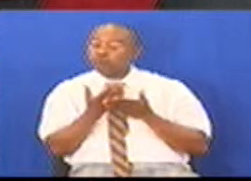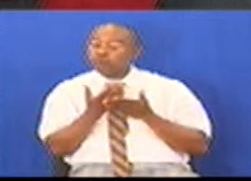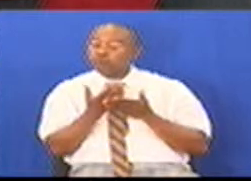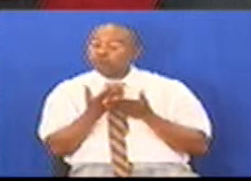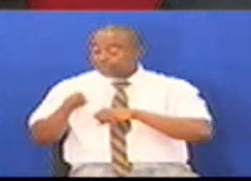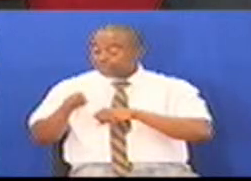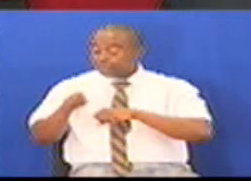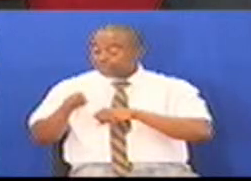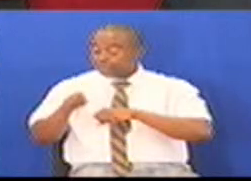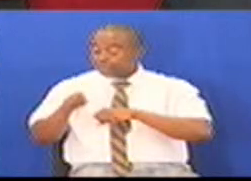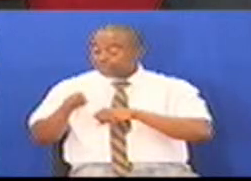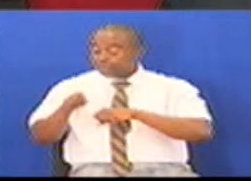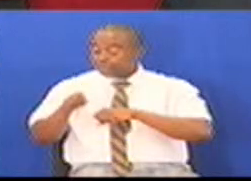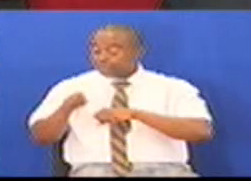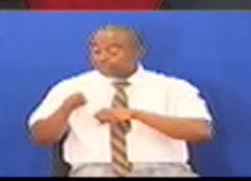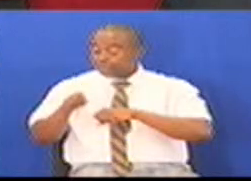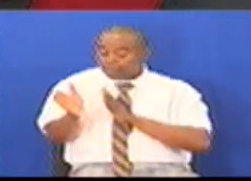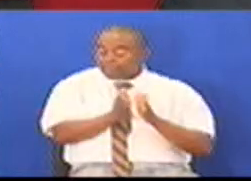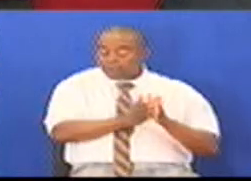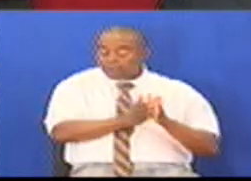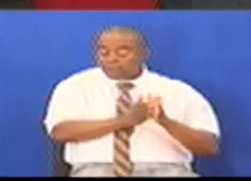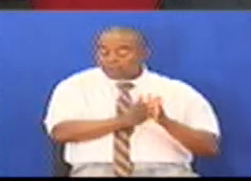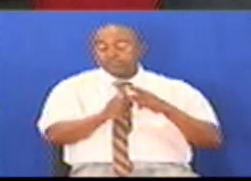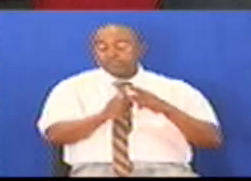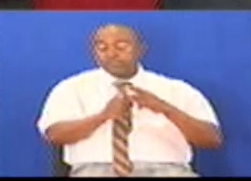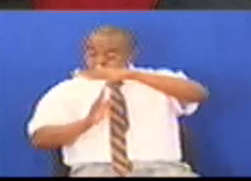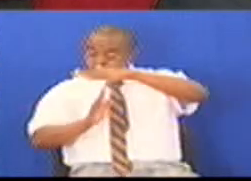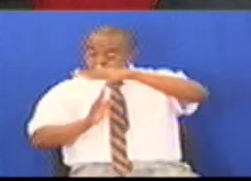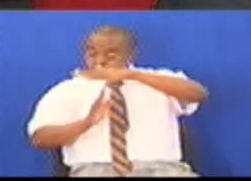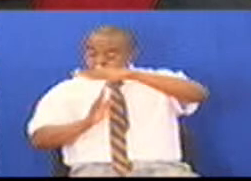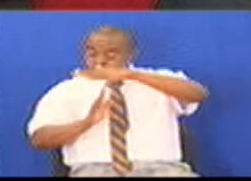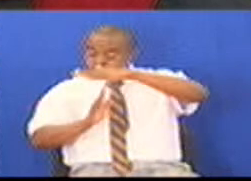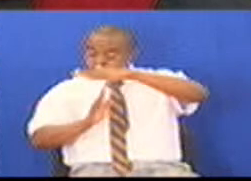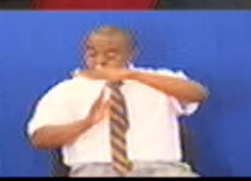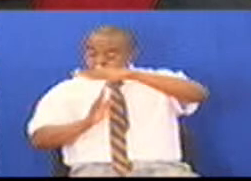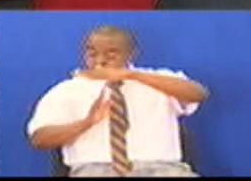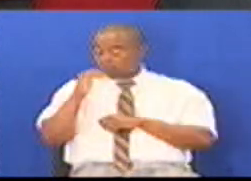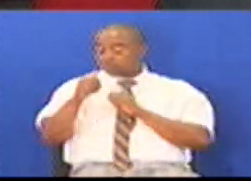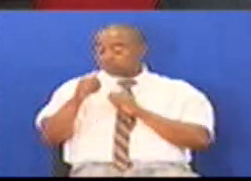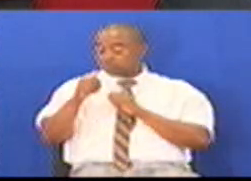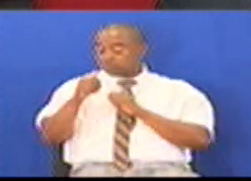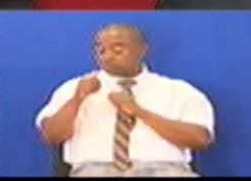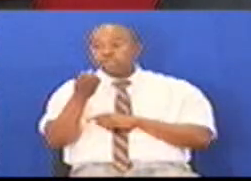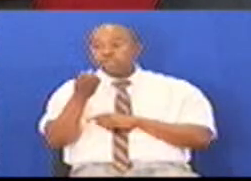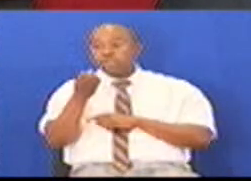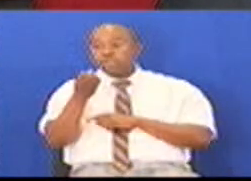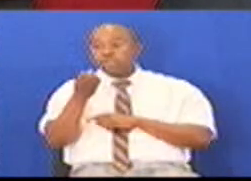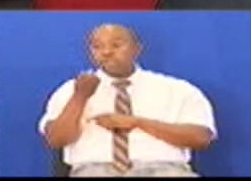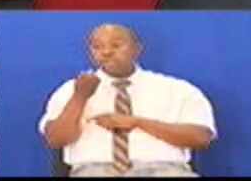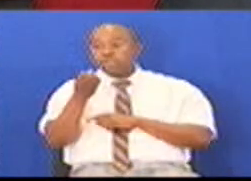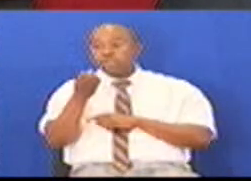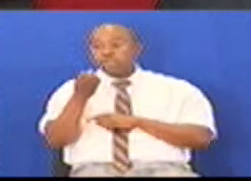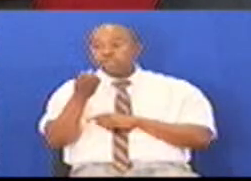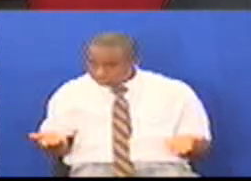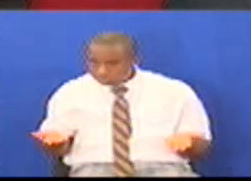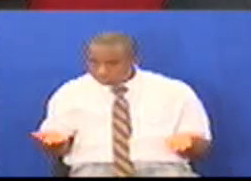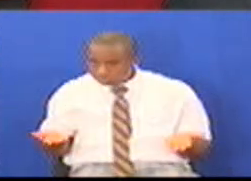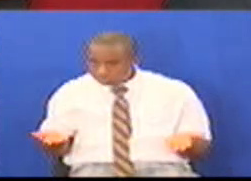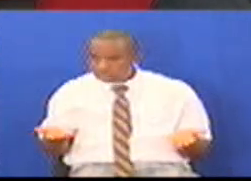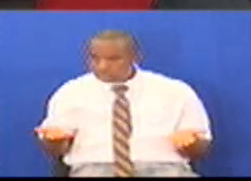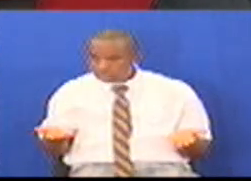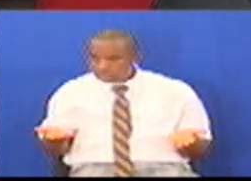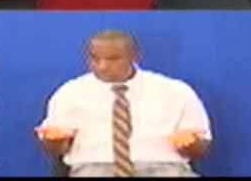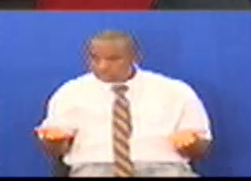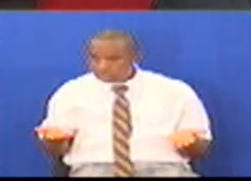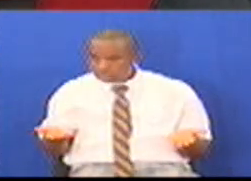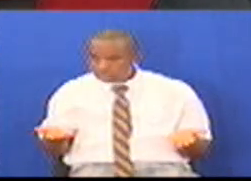wakati bunge likipitisha mpango na ukomo wa bajeti mwezi Disemba 2019, ugonjwa huu haukuwepo. Hivyo, baada